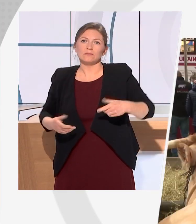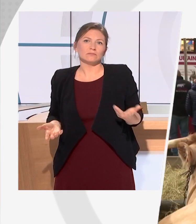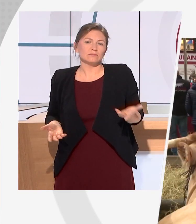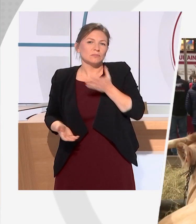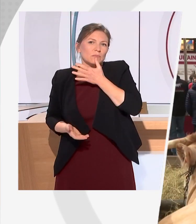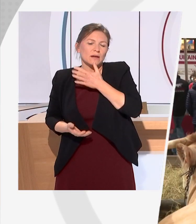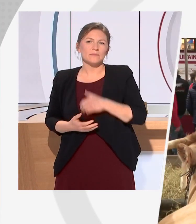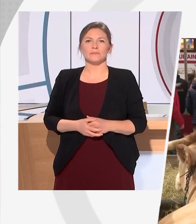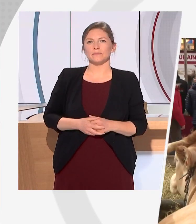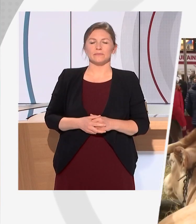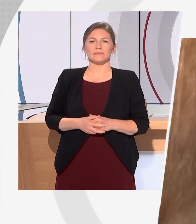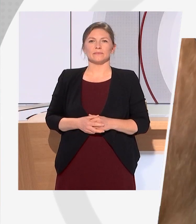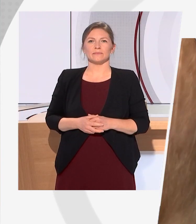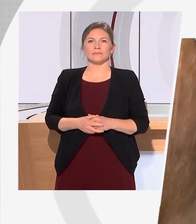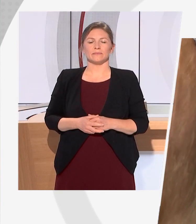l'agriculture.